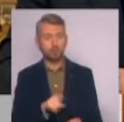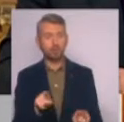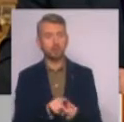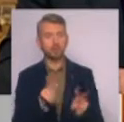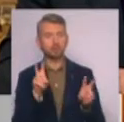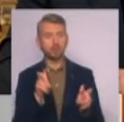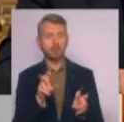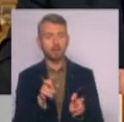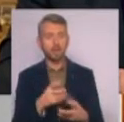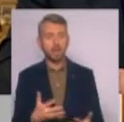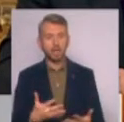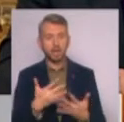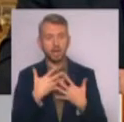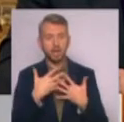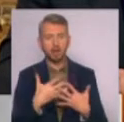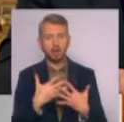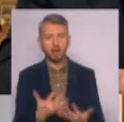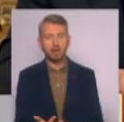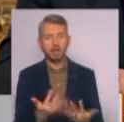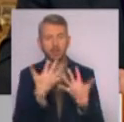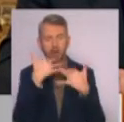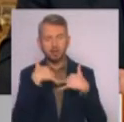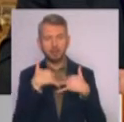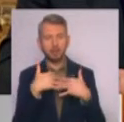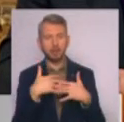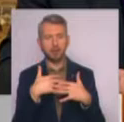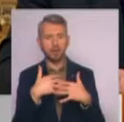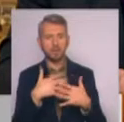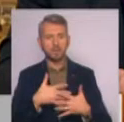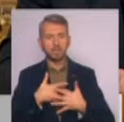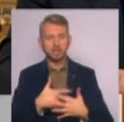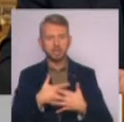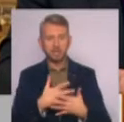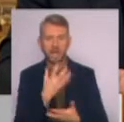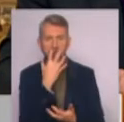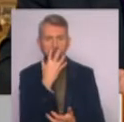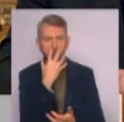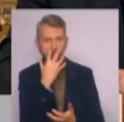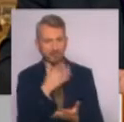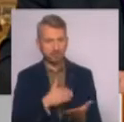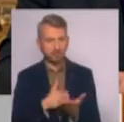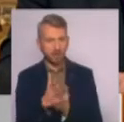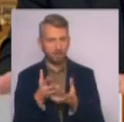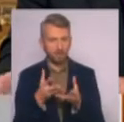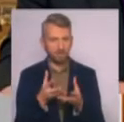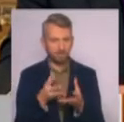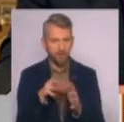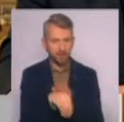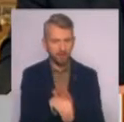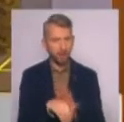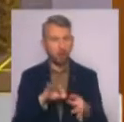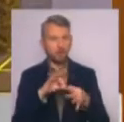званий інгаляційний шлях введення, де відсутній, майже відсутній системний ефект, тобто ускладнення